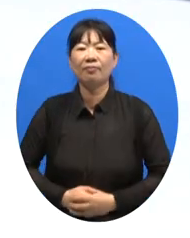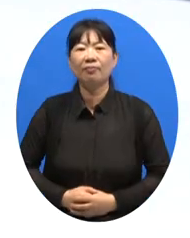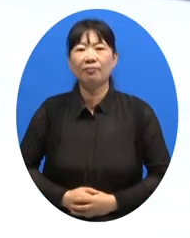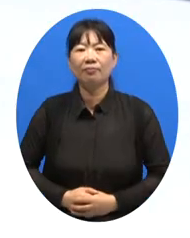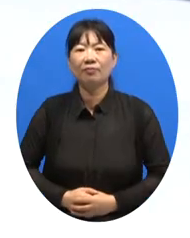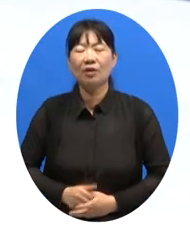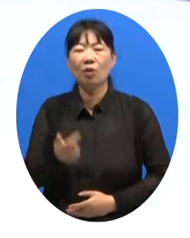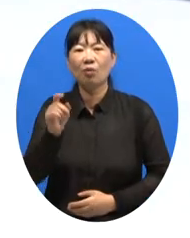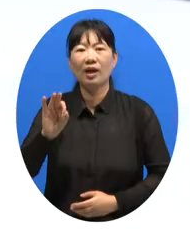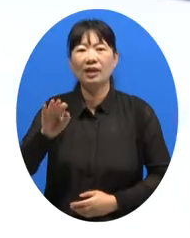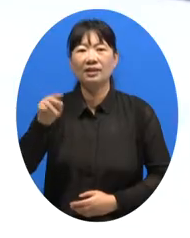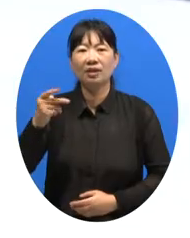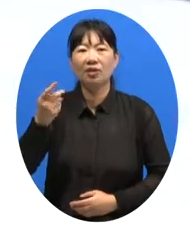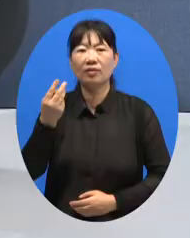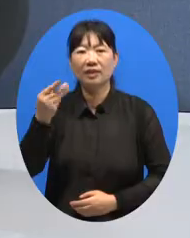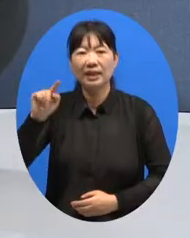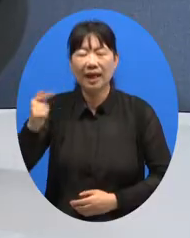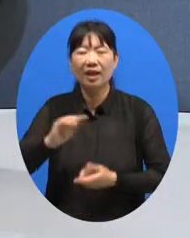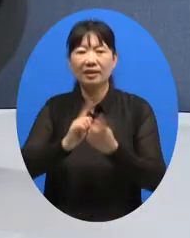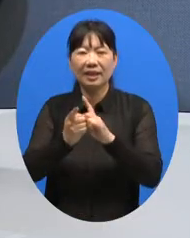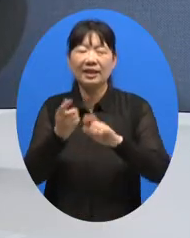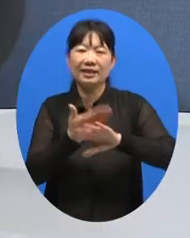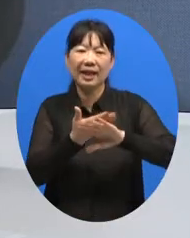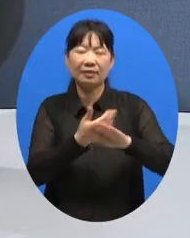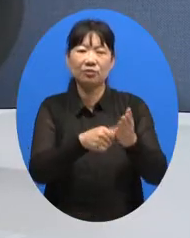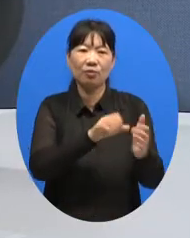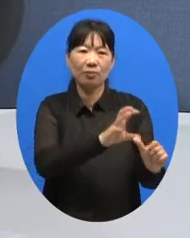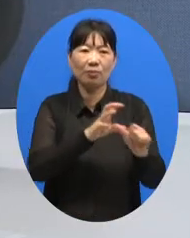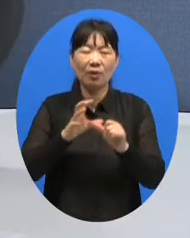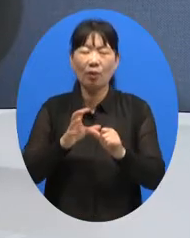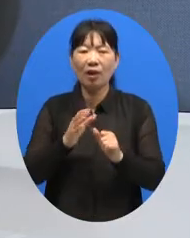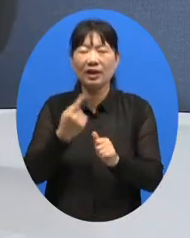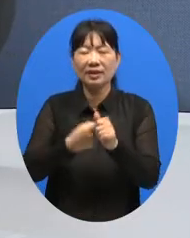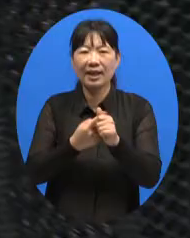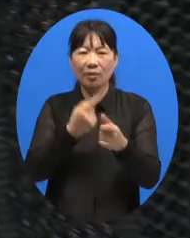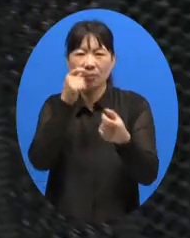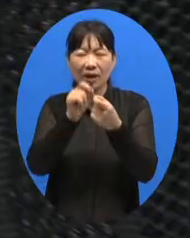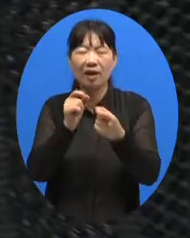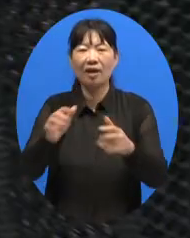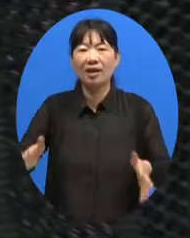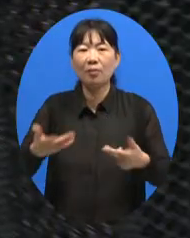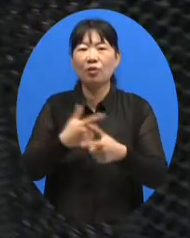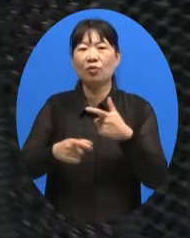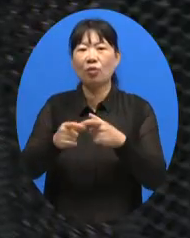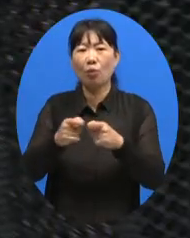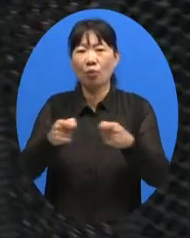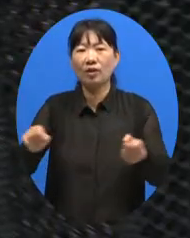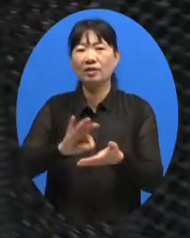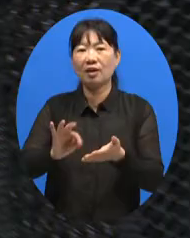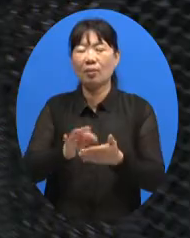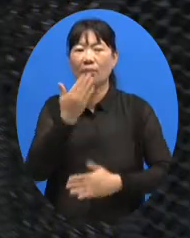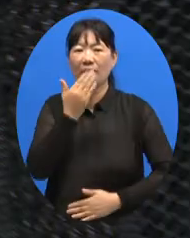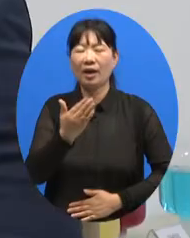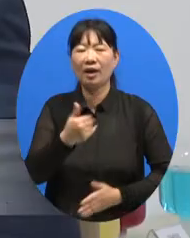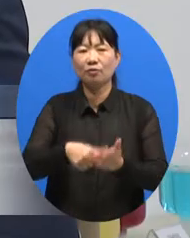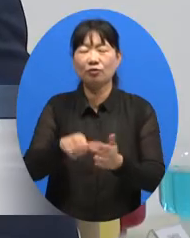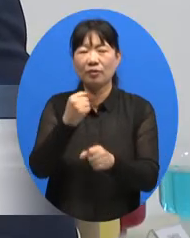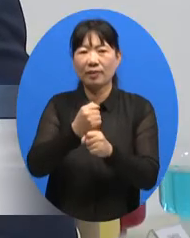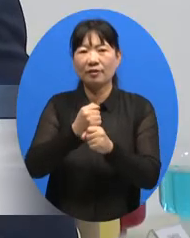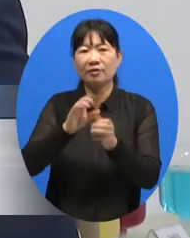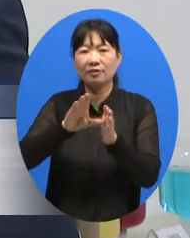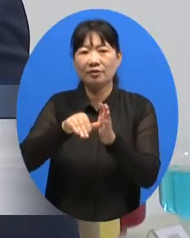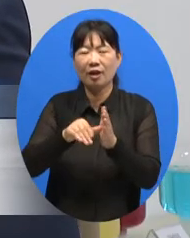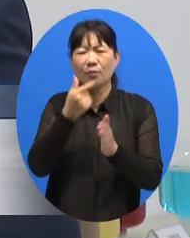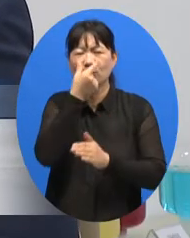만들었습니다. 활성탄 대신 수소나 아파타이트 소재를 써서 친환경적으로 가볍고 더 오래 쓸수 있습니다.